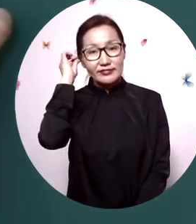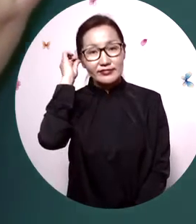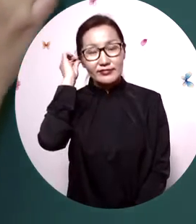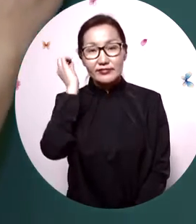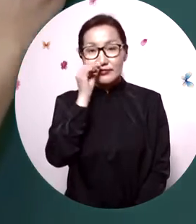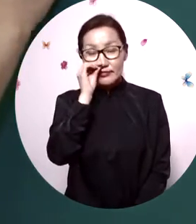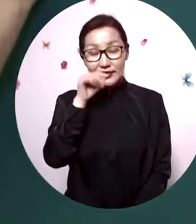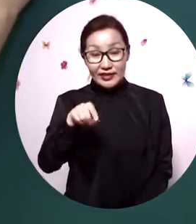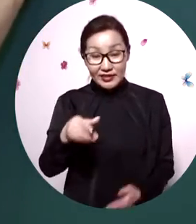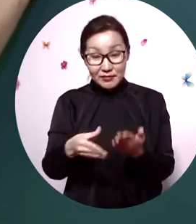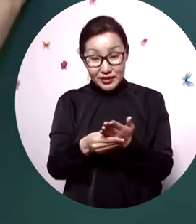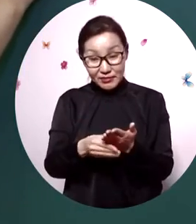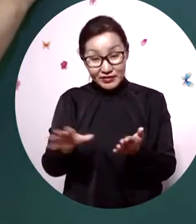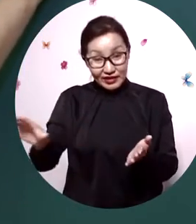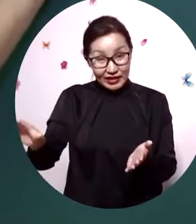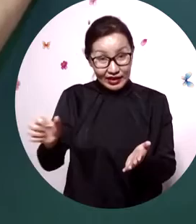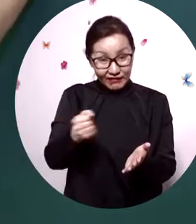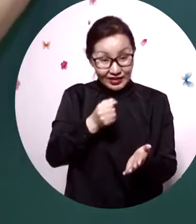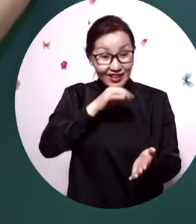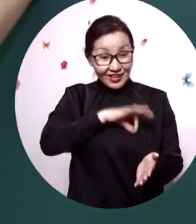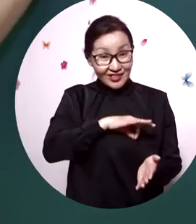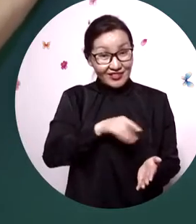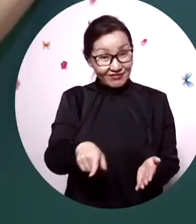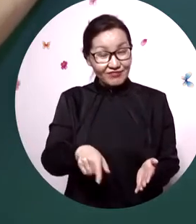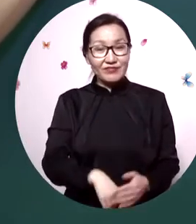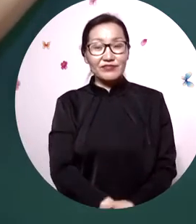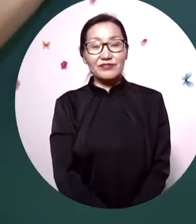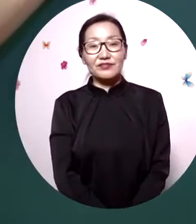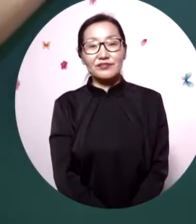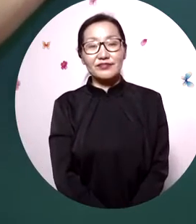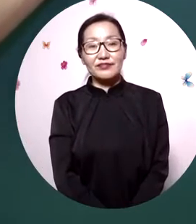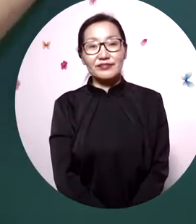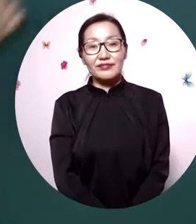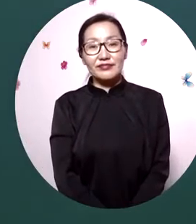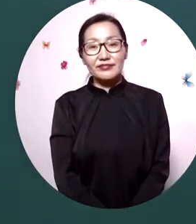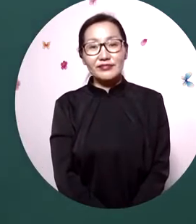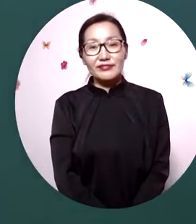За, энэ баримтыг ашигласан байна.